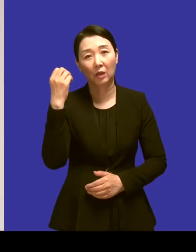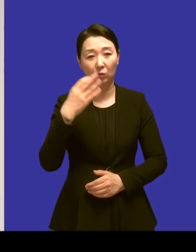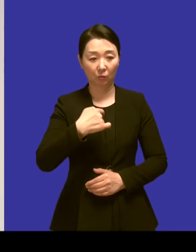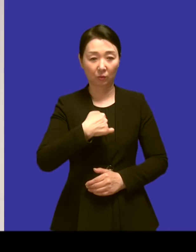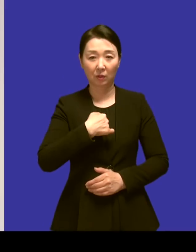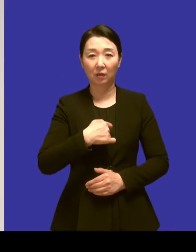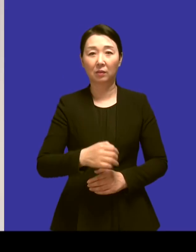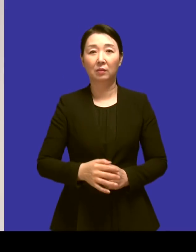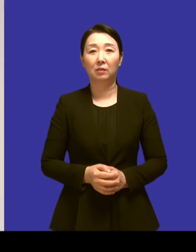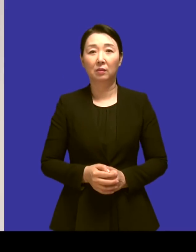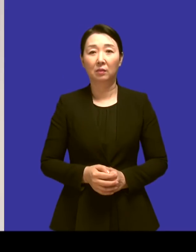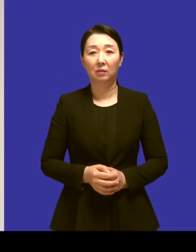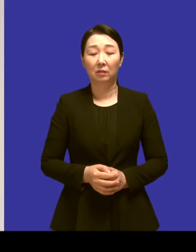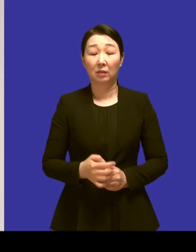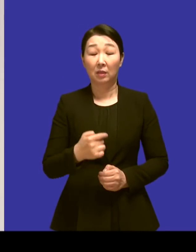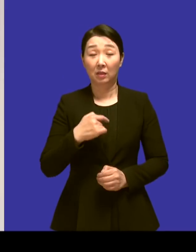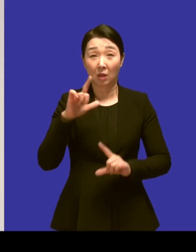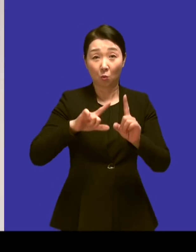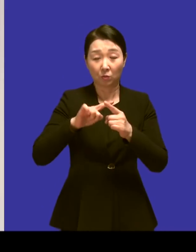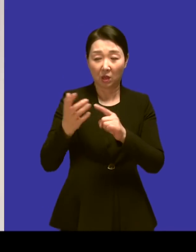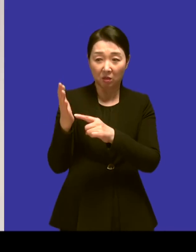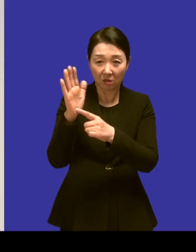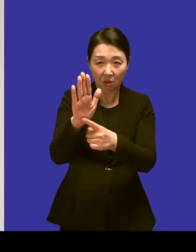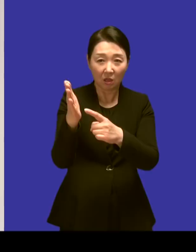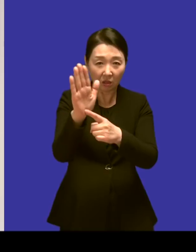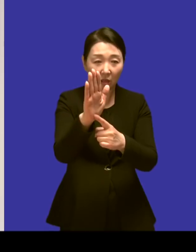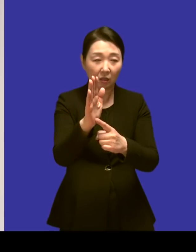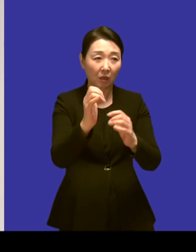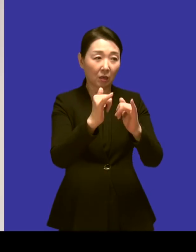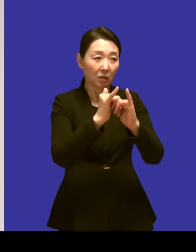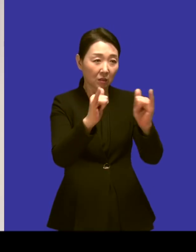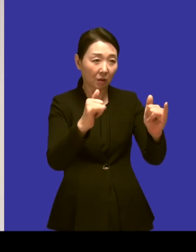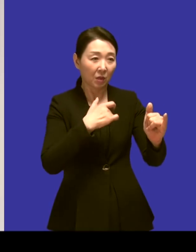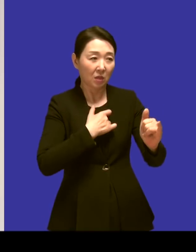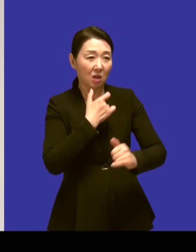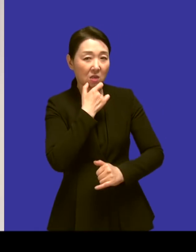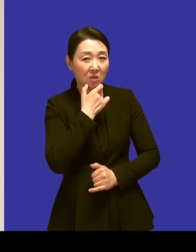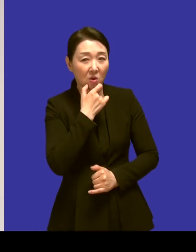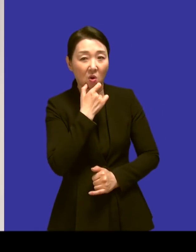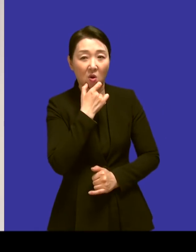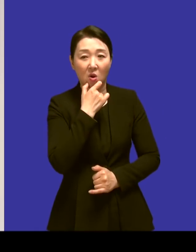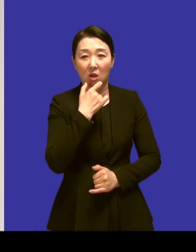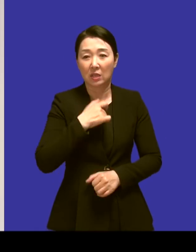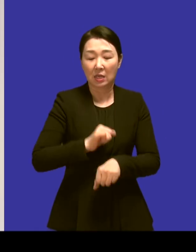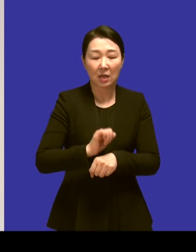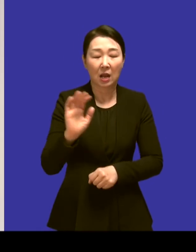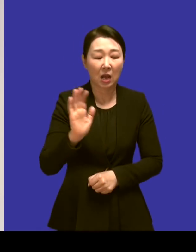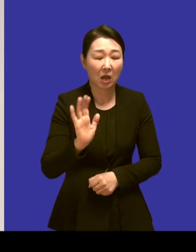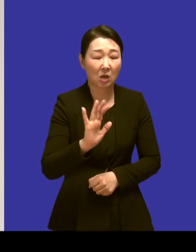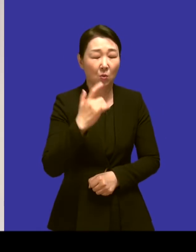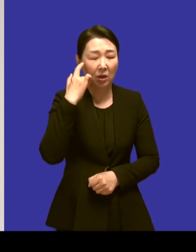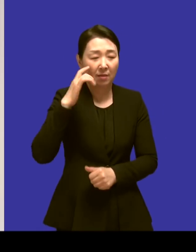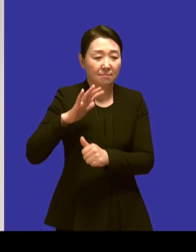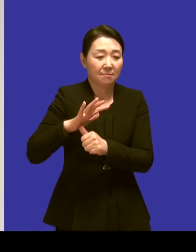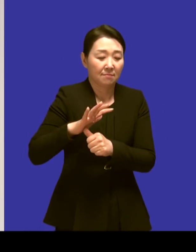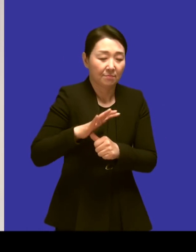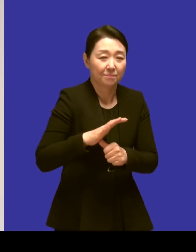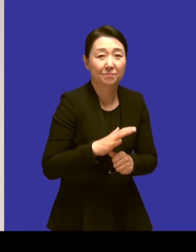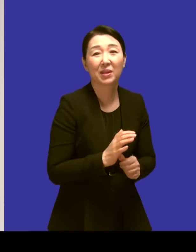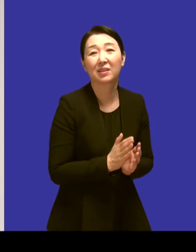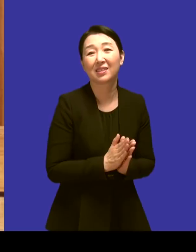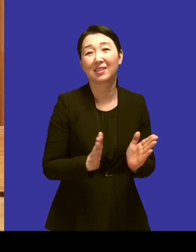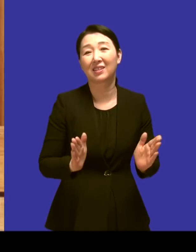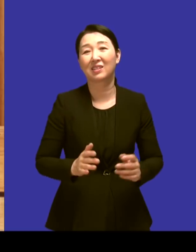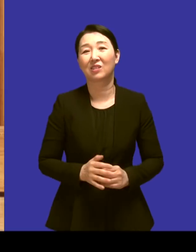나는 드러내면 드러낼수록 사람들이 싫어하고 나는 잘난 사람이 아니라는 거에 대해서 계속해서 뭔가 더 눌림이 시작됐었던